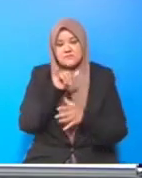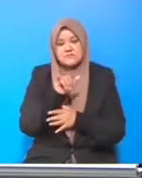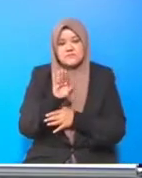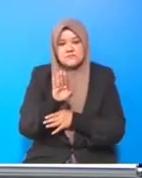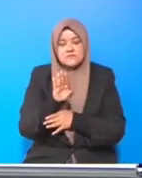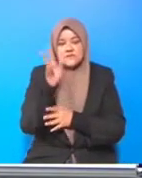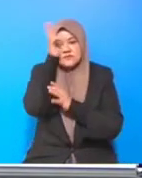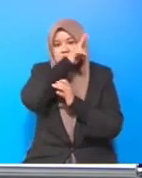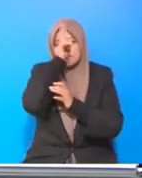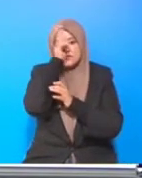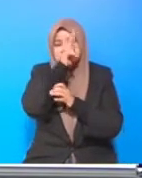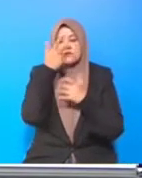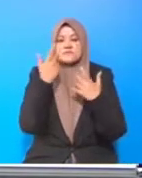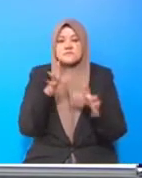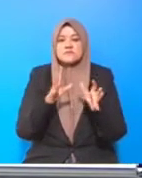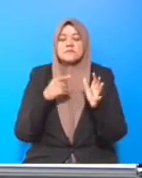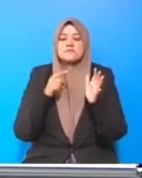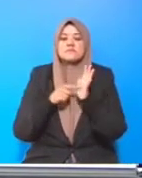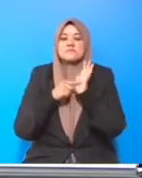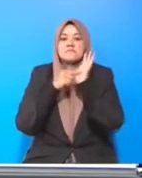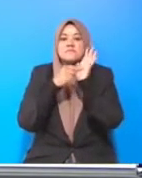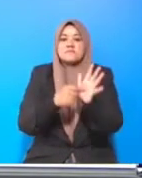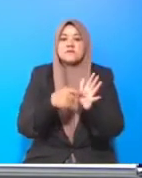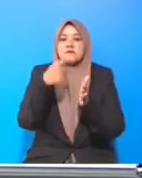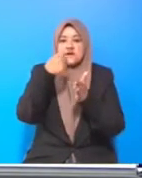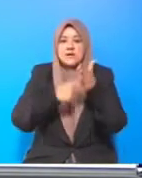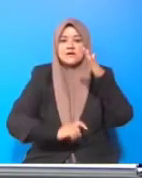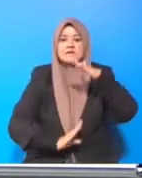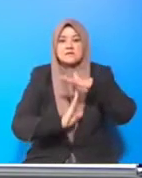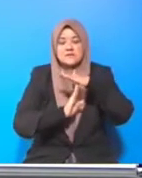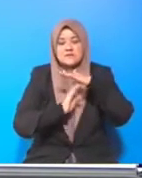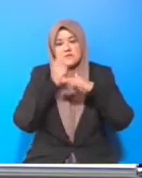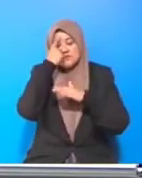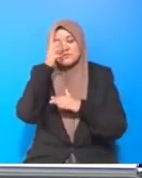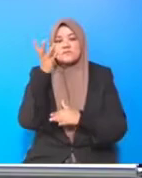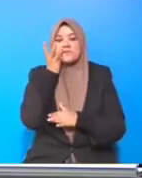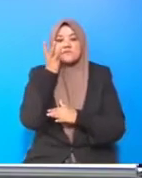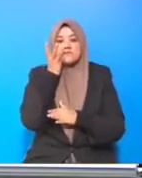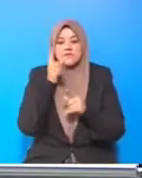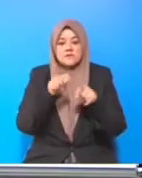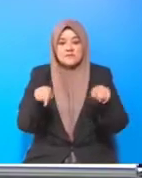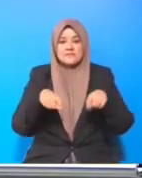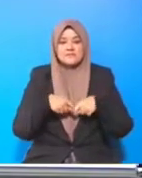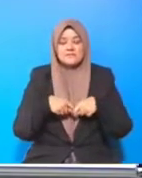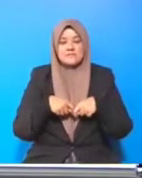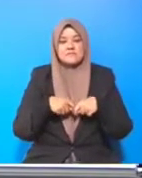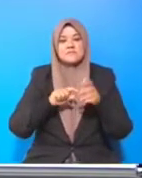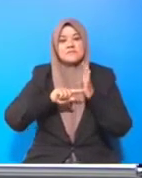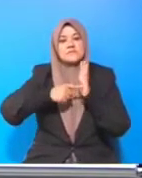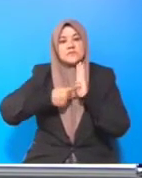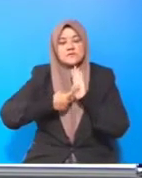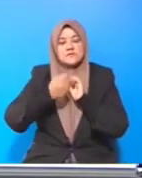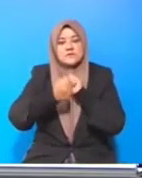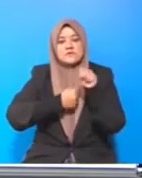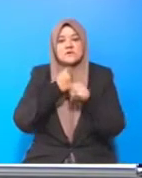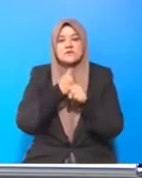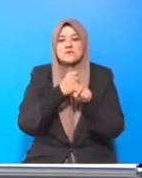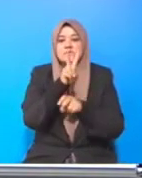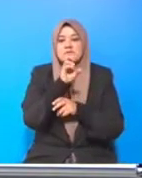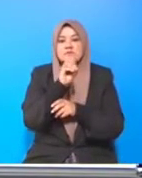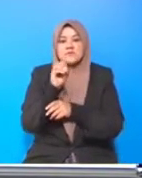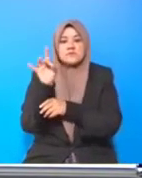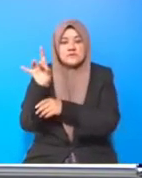alihan hormat kerajaan telah memperkenalkan harga cycling bagi beras tempatan bermula pada tahun